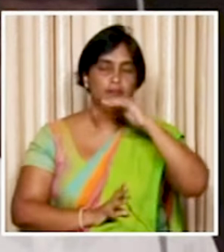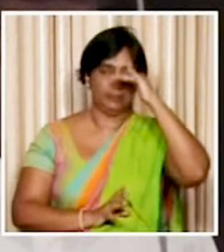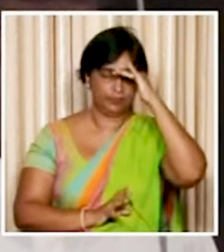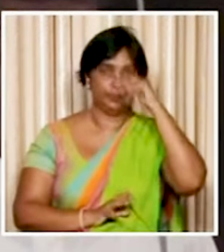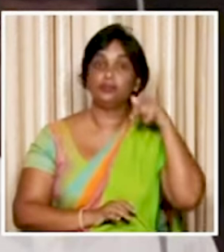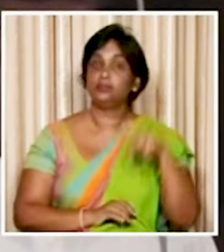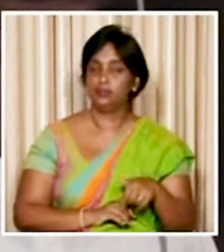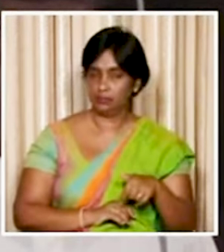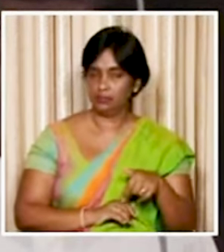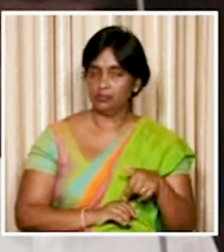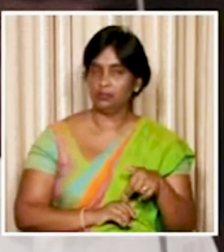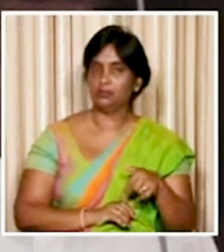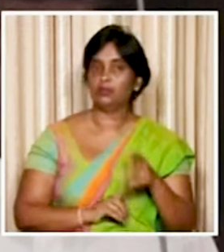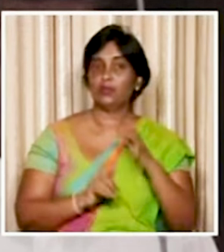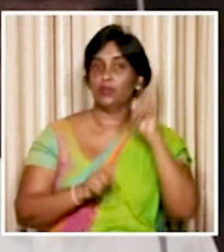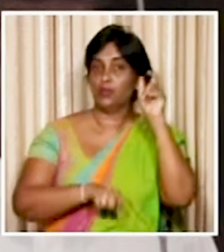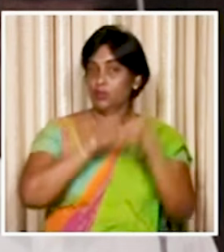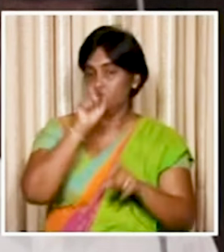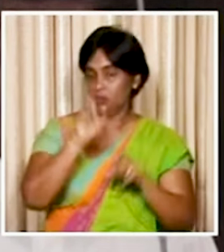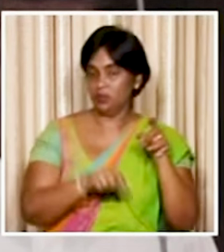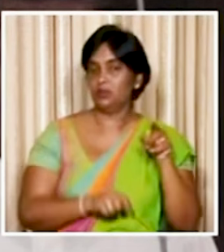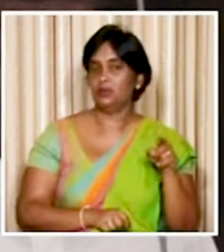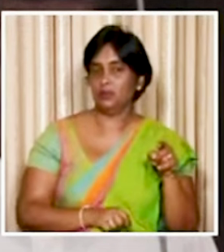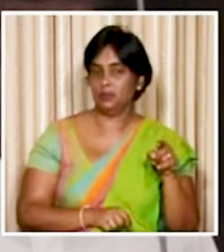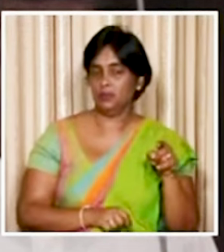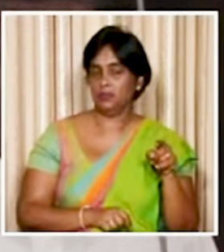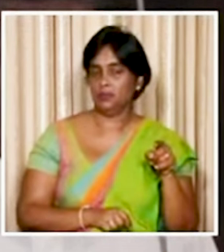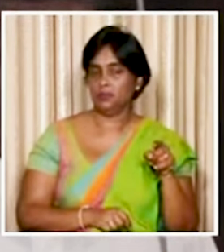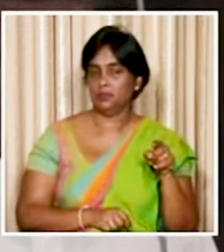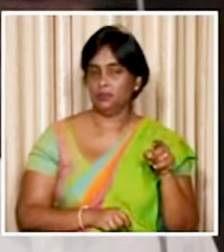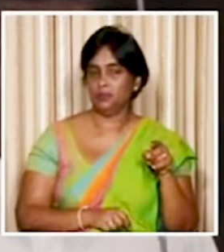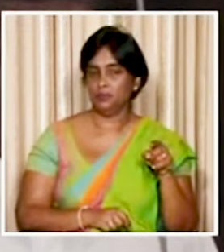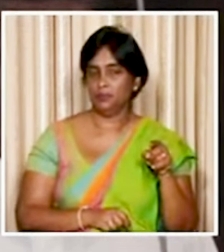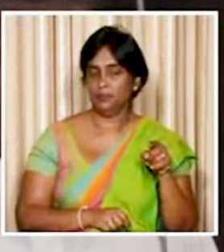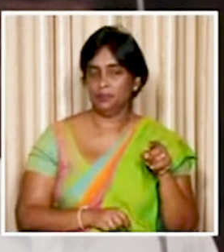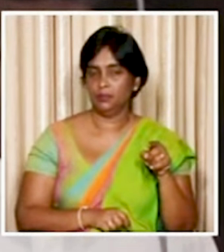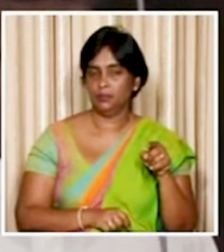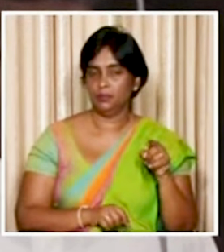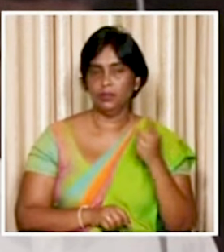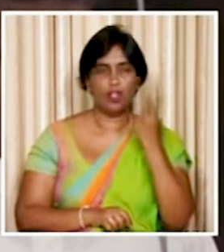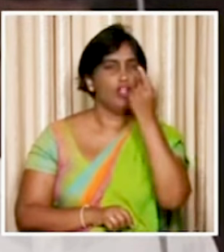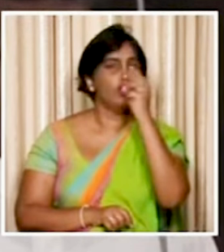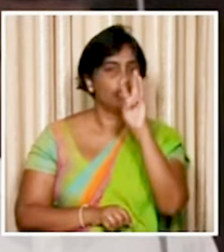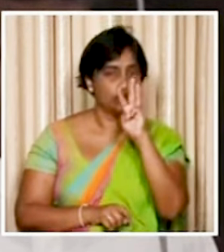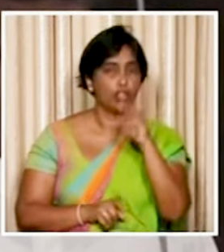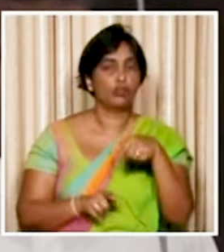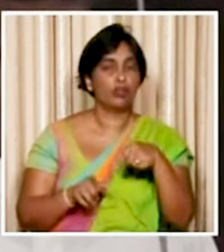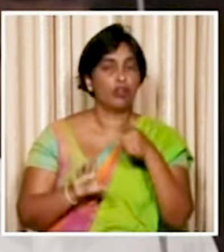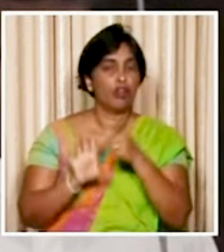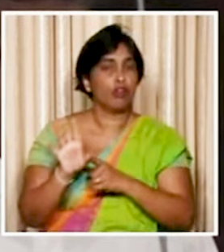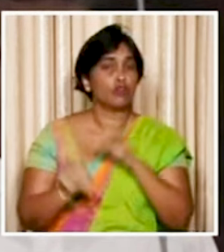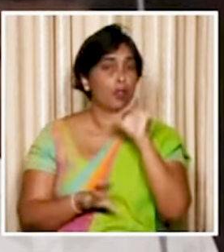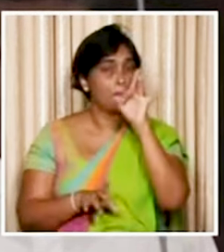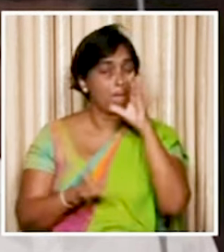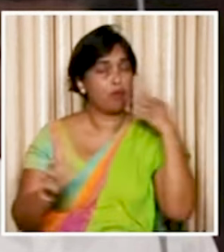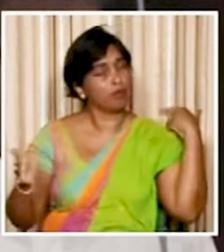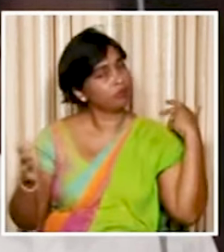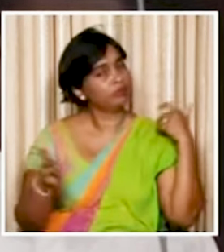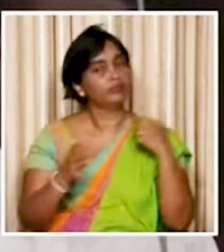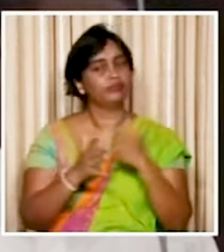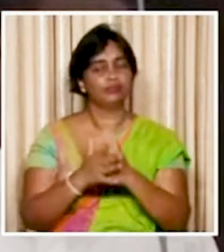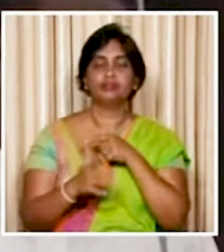13 பேர்தான் 15 வருடங்களுக்கு மேற்பட்டவர்களாக இருக்கிறார்கள். பயங்கரவாத தடைச்சட்டத்தில் கைது